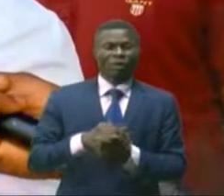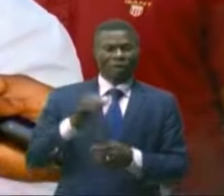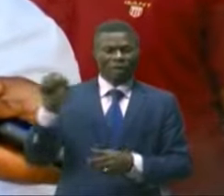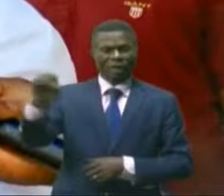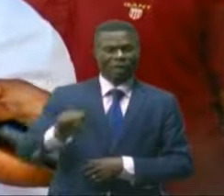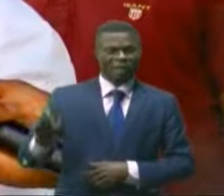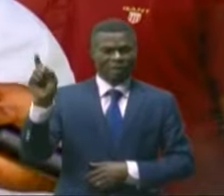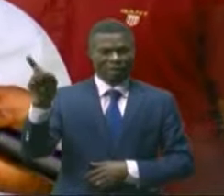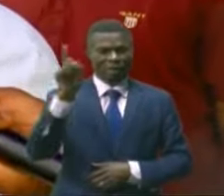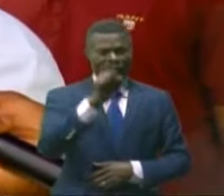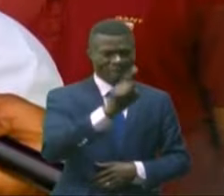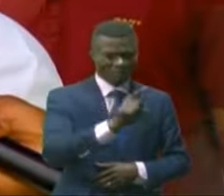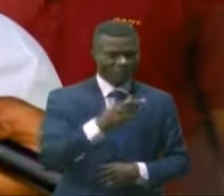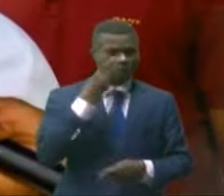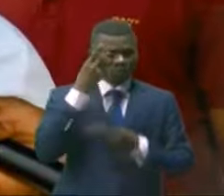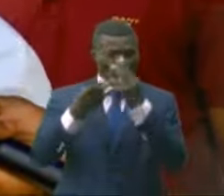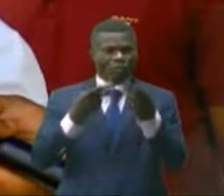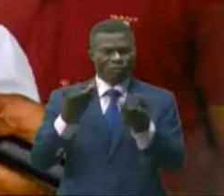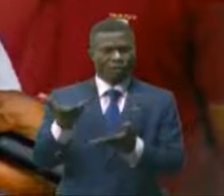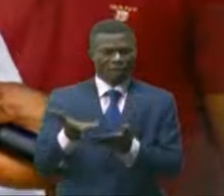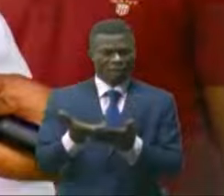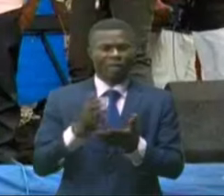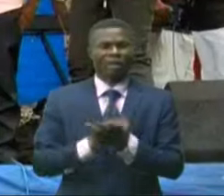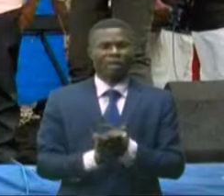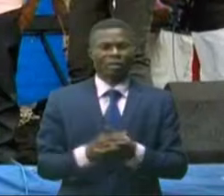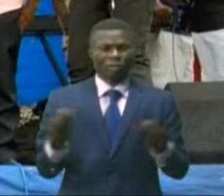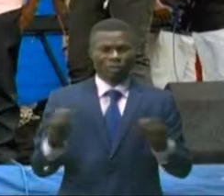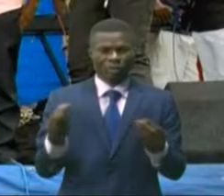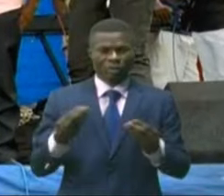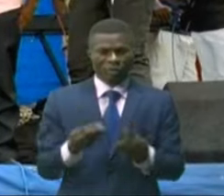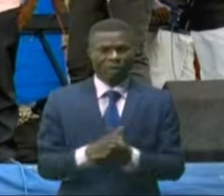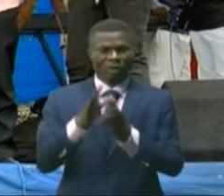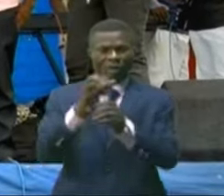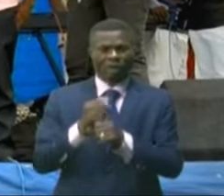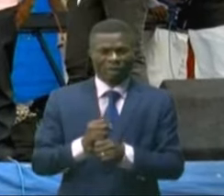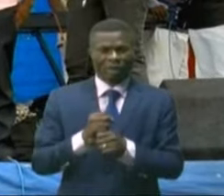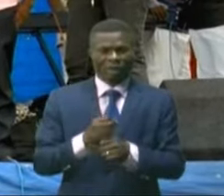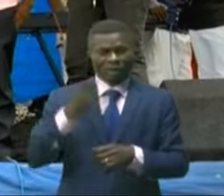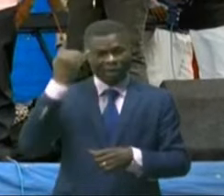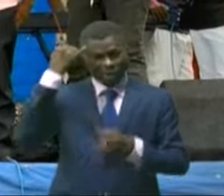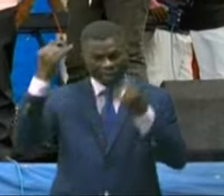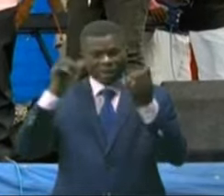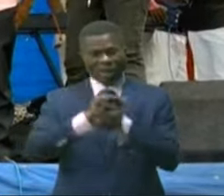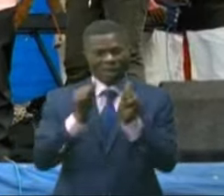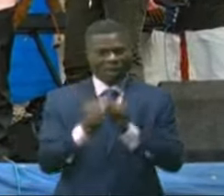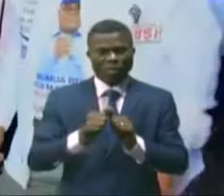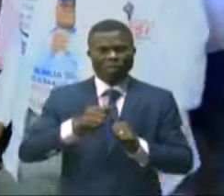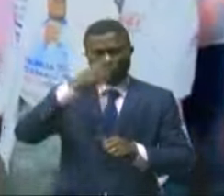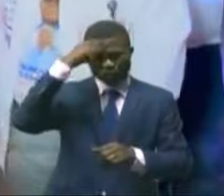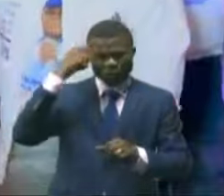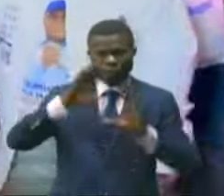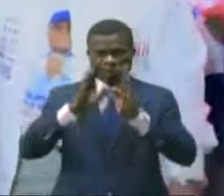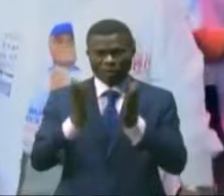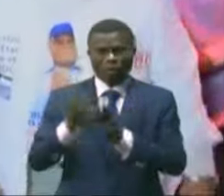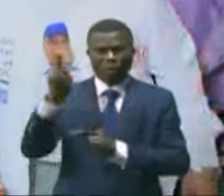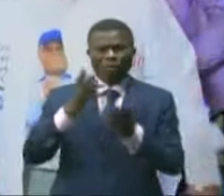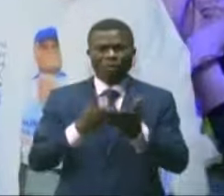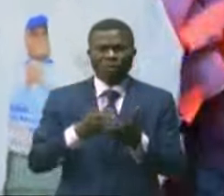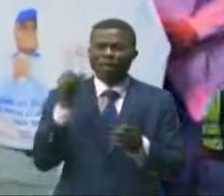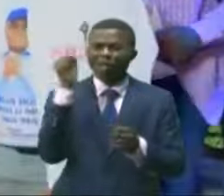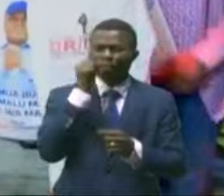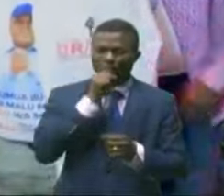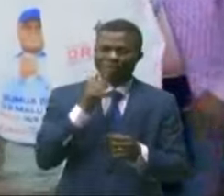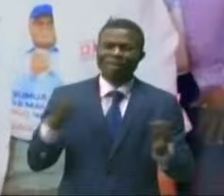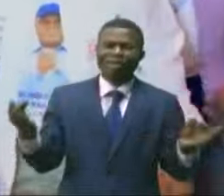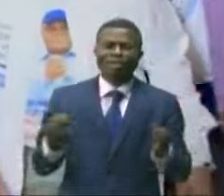secteur de sa circonscription électorale Tshikapa Territoire pour recevoir les désidérata de la population.